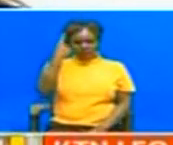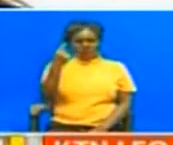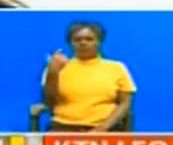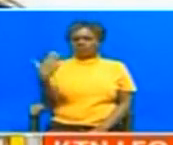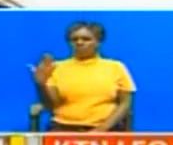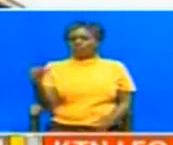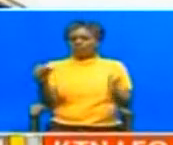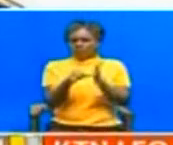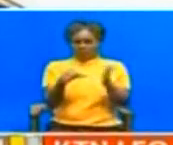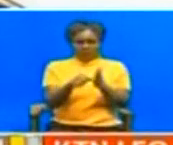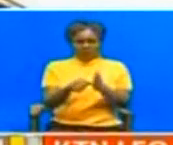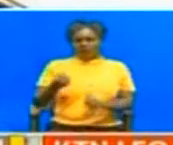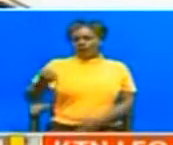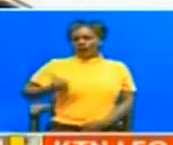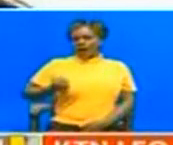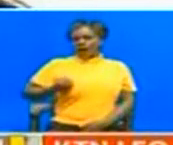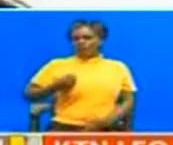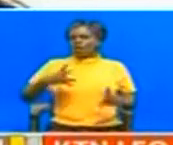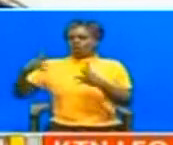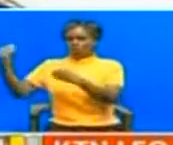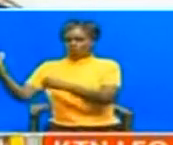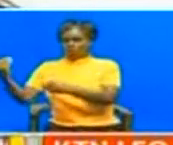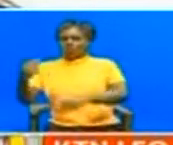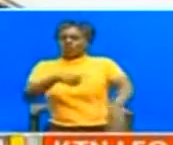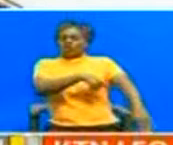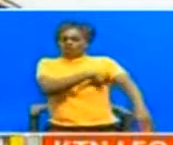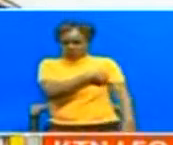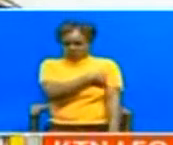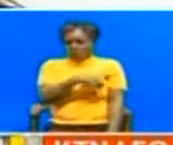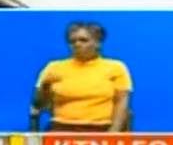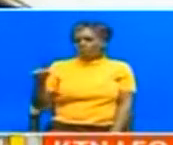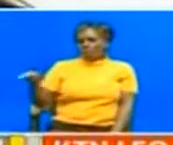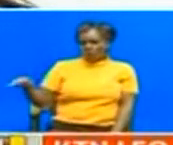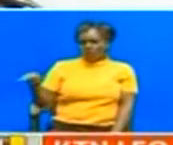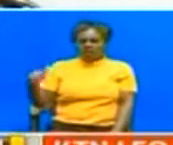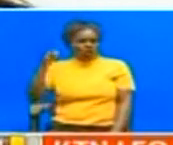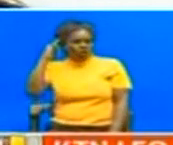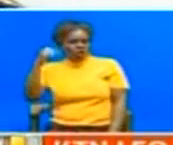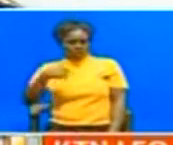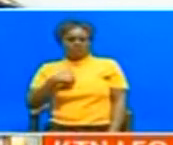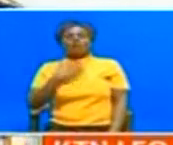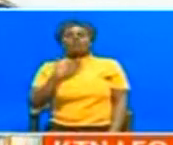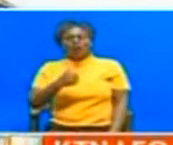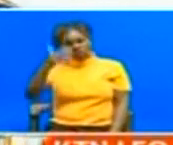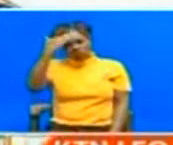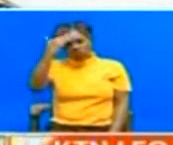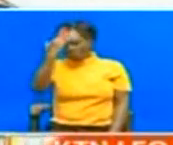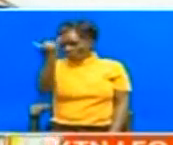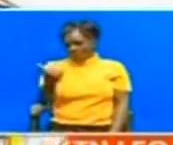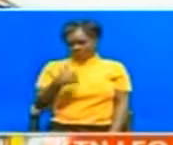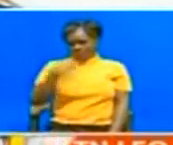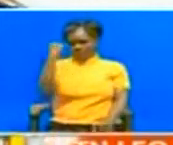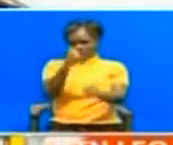yameharibika, sababu msichana amepelekwa kwa chifu, asubuhi hiyo akanipigia simu kwa kutaka kujua kwa nini nilifanya